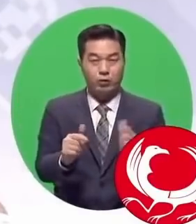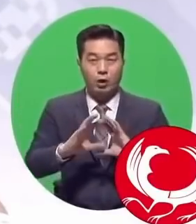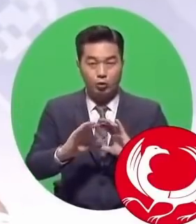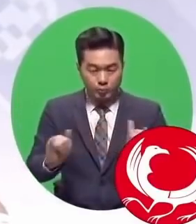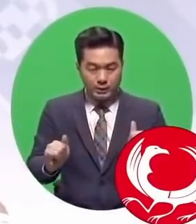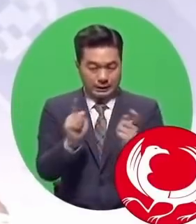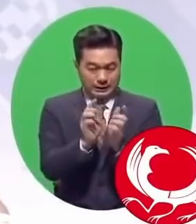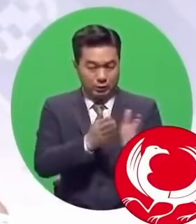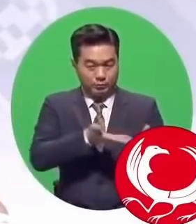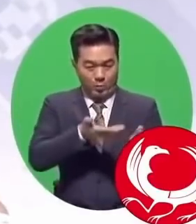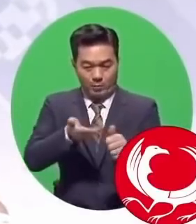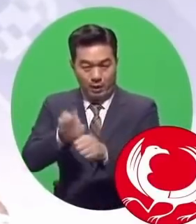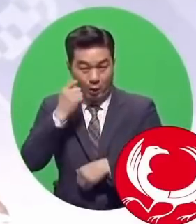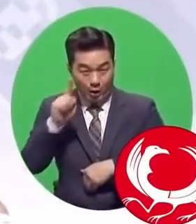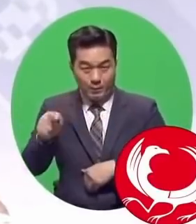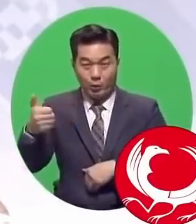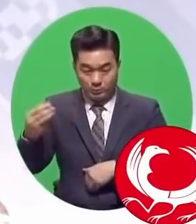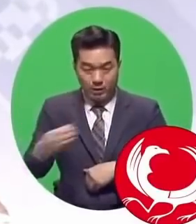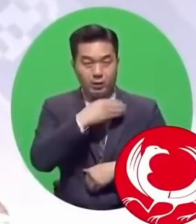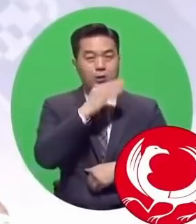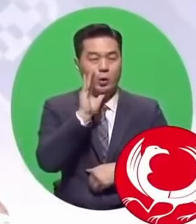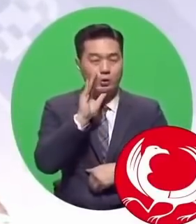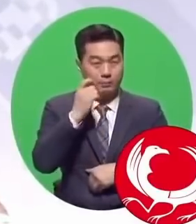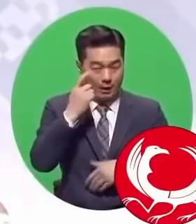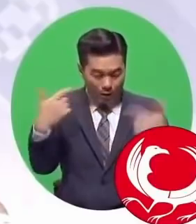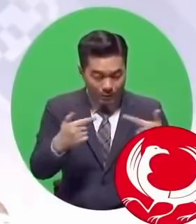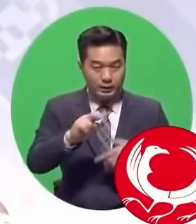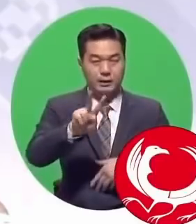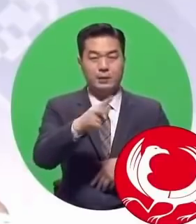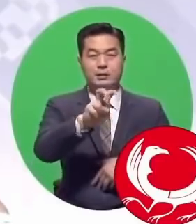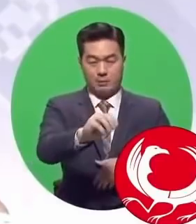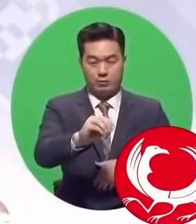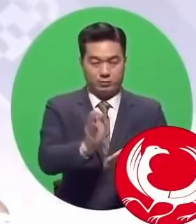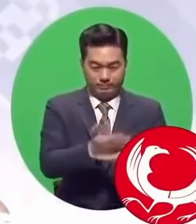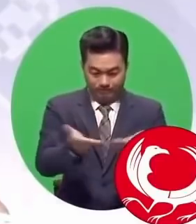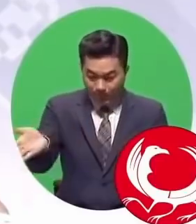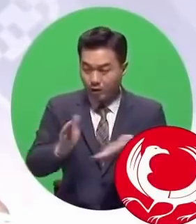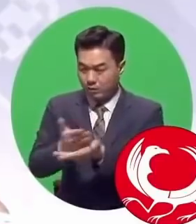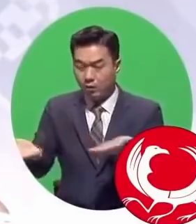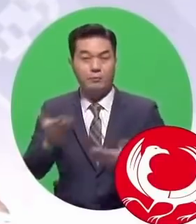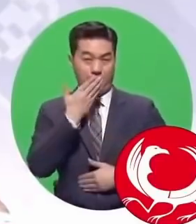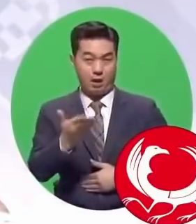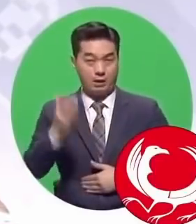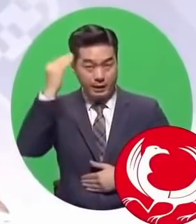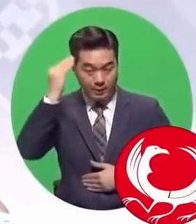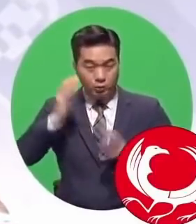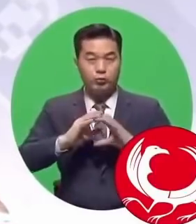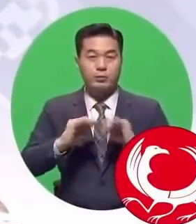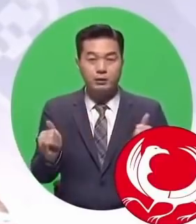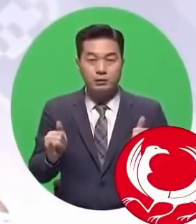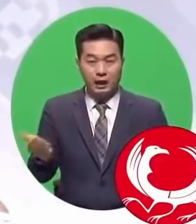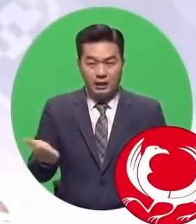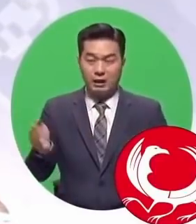호주머니에 매월 150만 원씩 노인들은 매월 220만 원씩 이렇게 줄 때 대한민국 국민들은